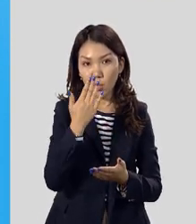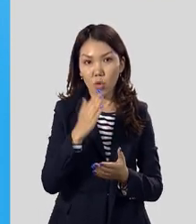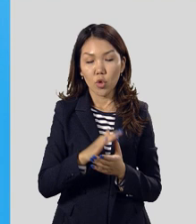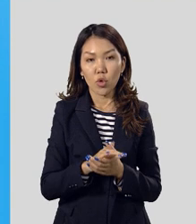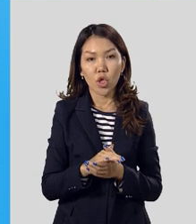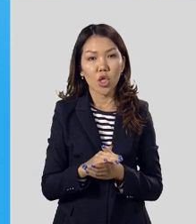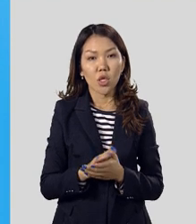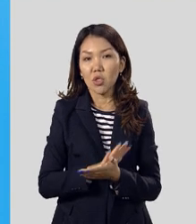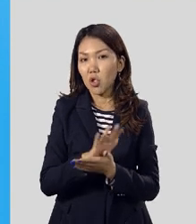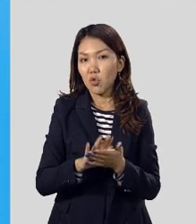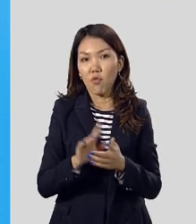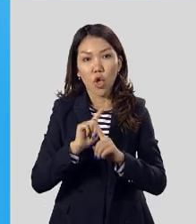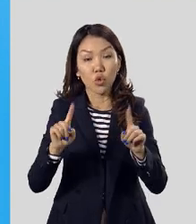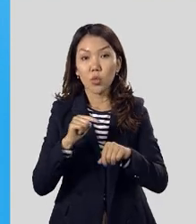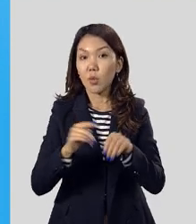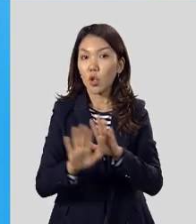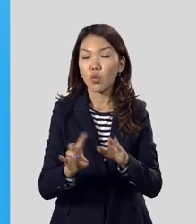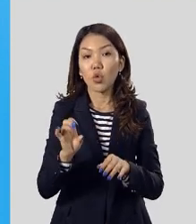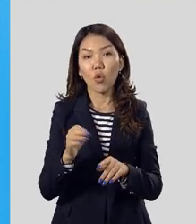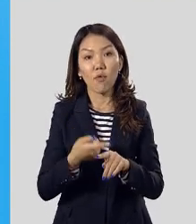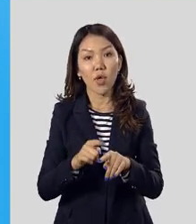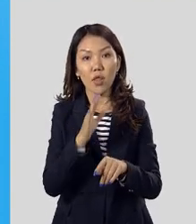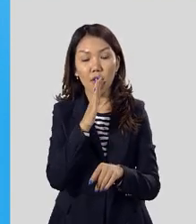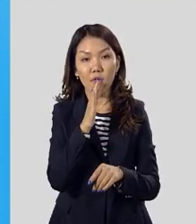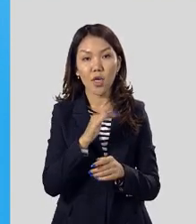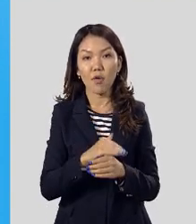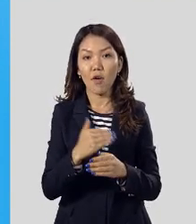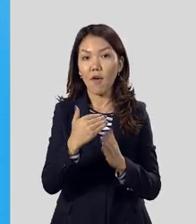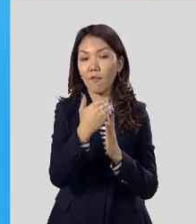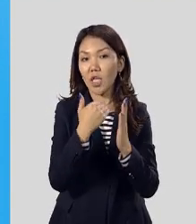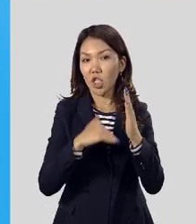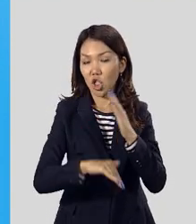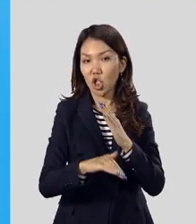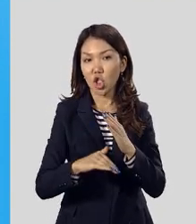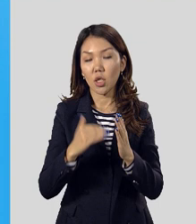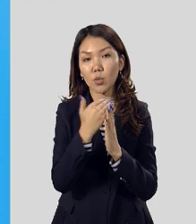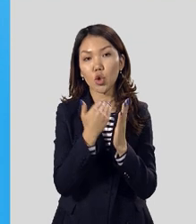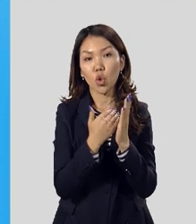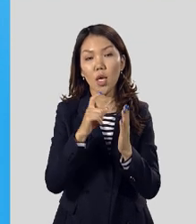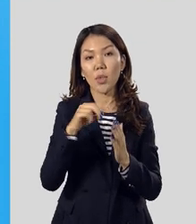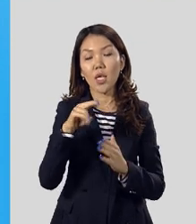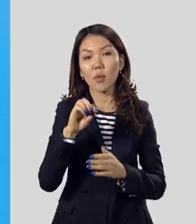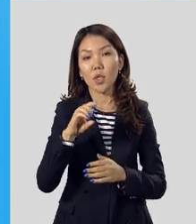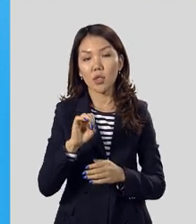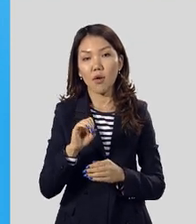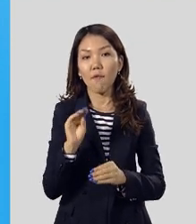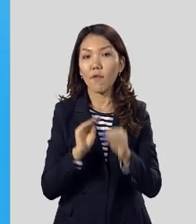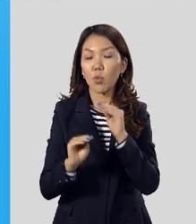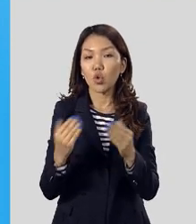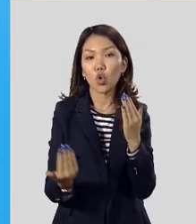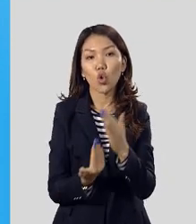не почувствуем. Однако в этот момент в нижнем слое эпидермиса формируются новые клетки